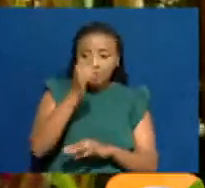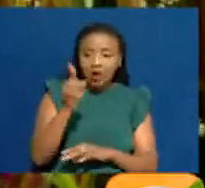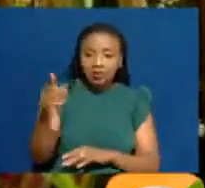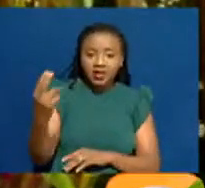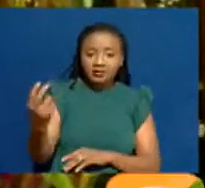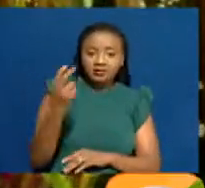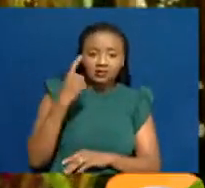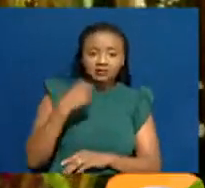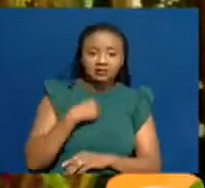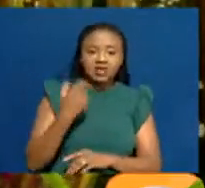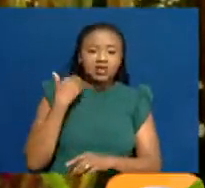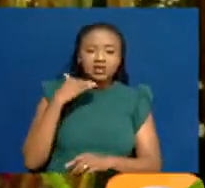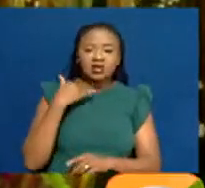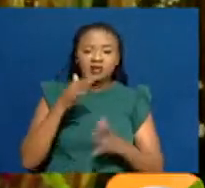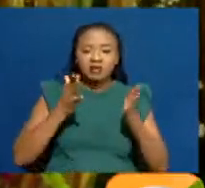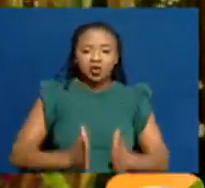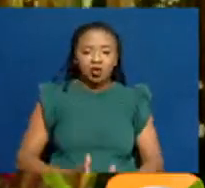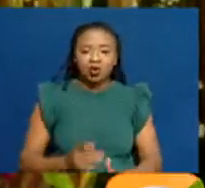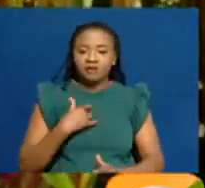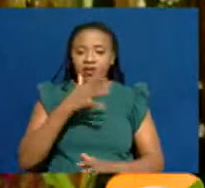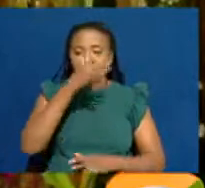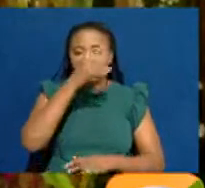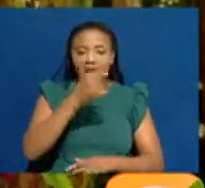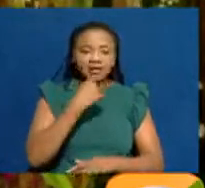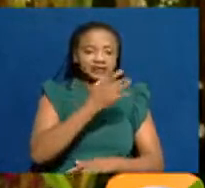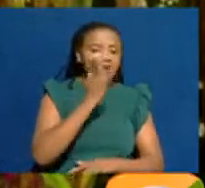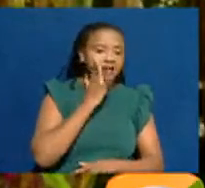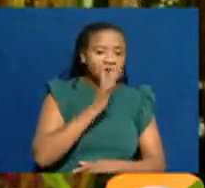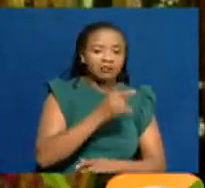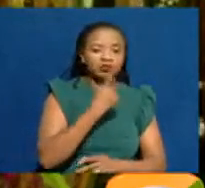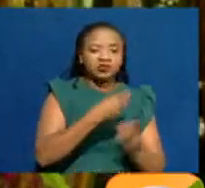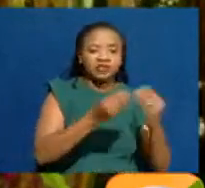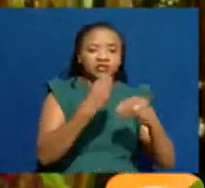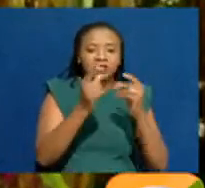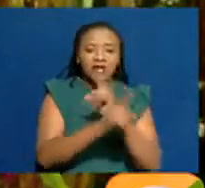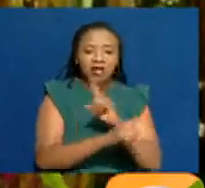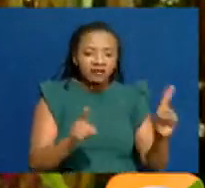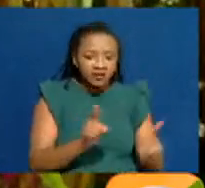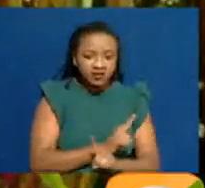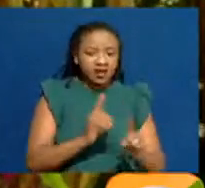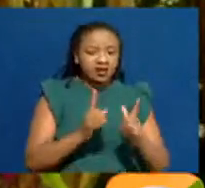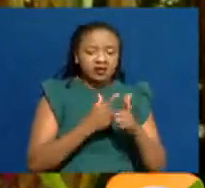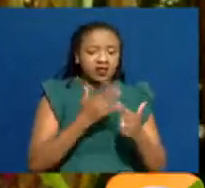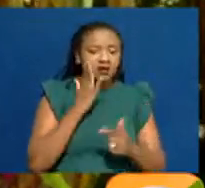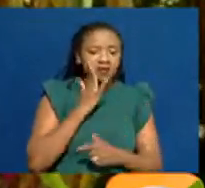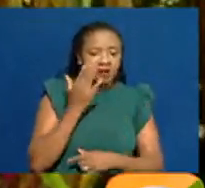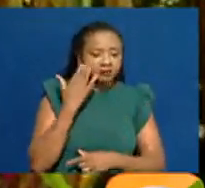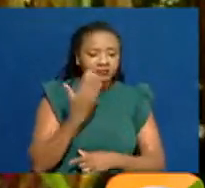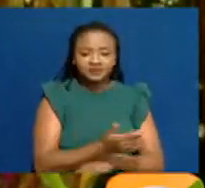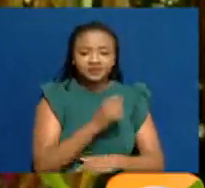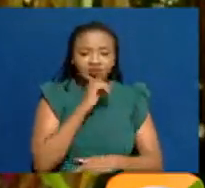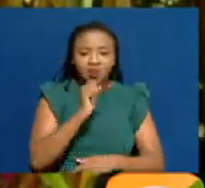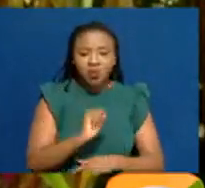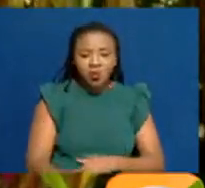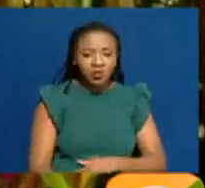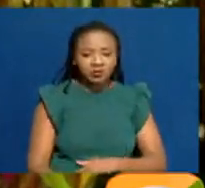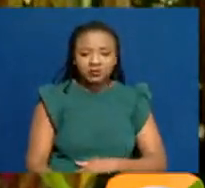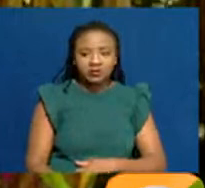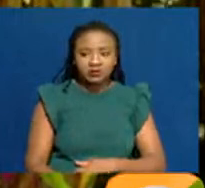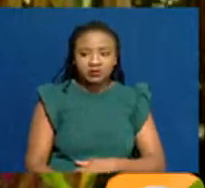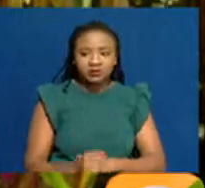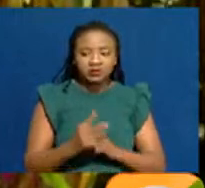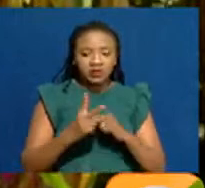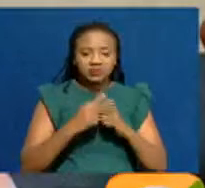nimekuwa mkora, mimi nimedanganya mama, nimeuza kila kitu ambayo alikuwa anategemea. Na mama mmeona ni mama mzee, mama ambayo ako na